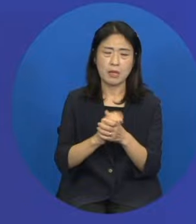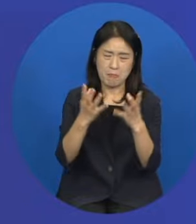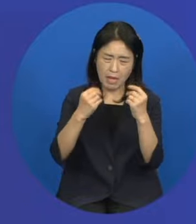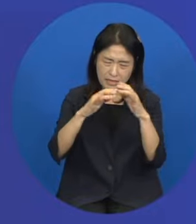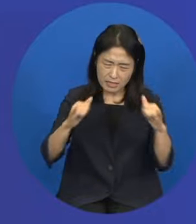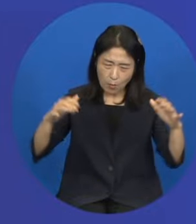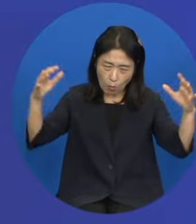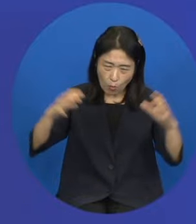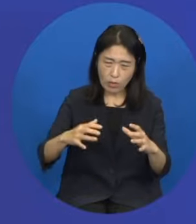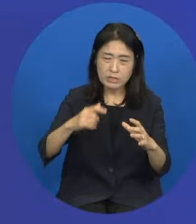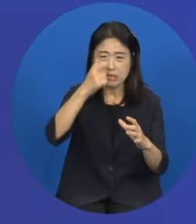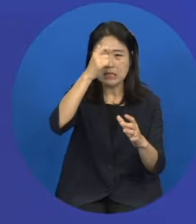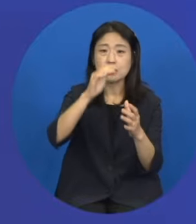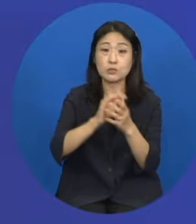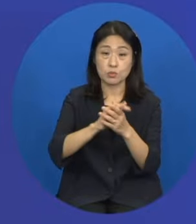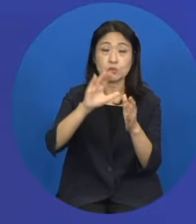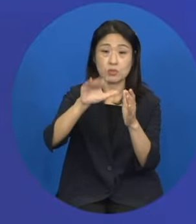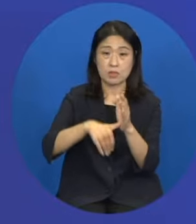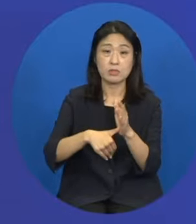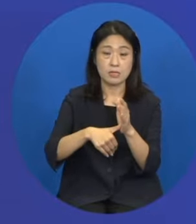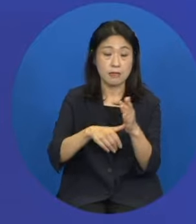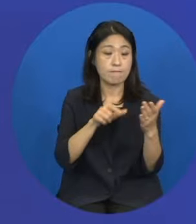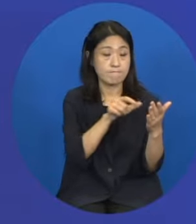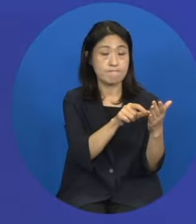적이 분명히 성경은 기록을 하고 있어요.